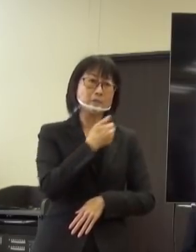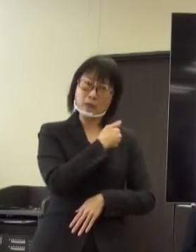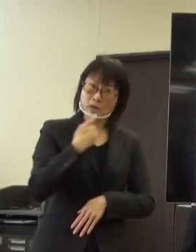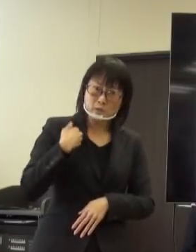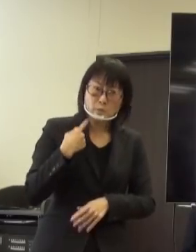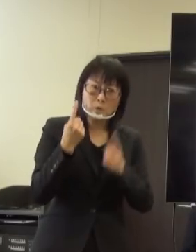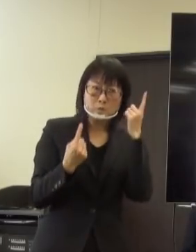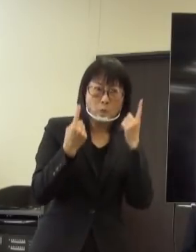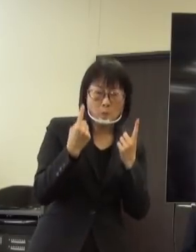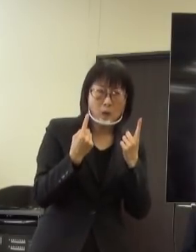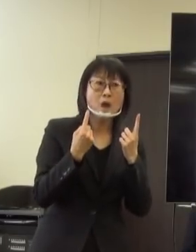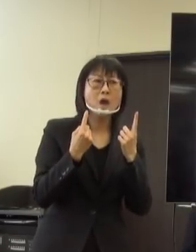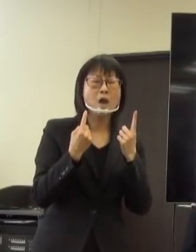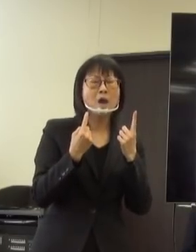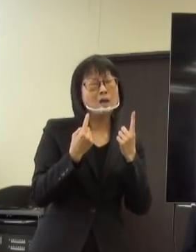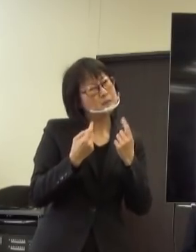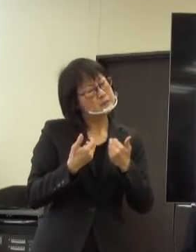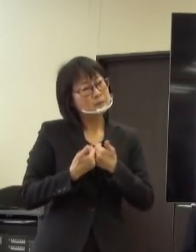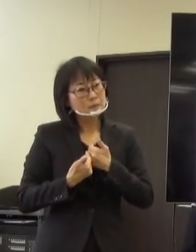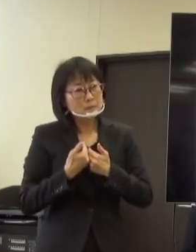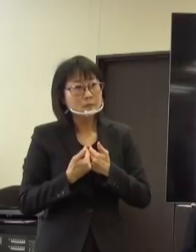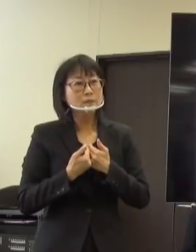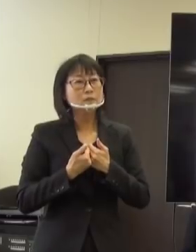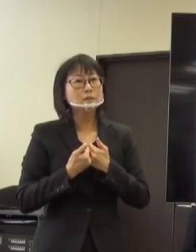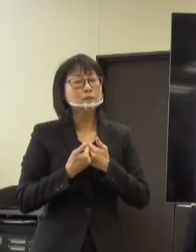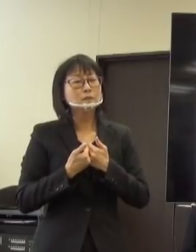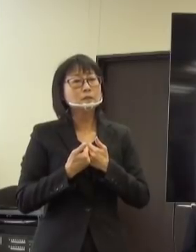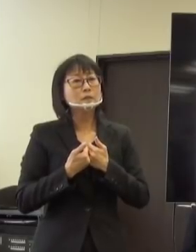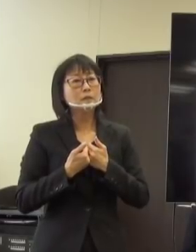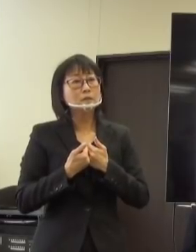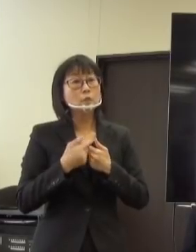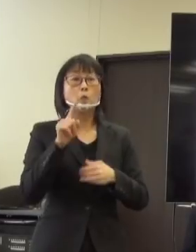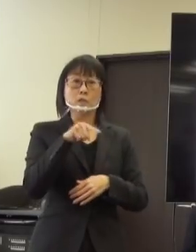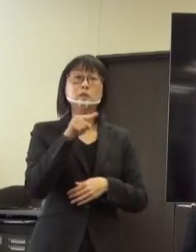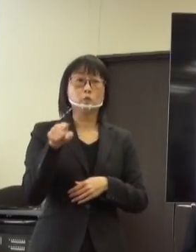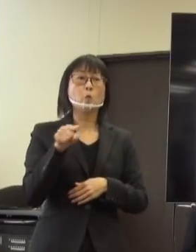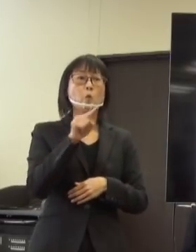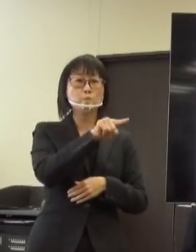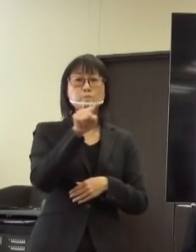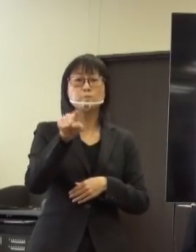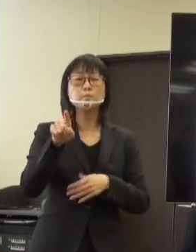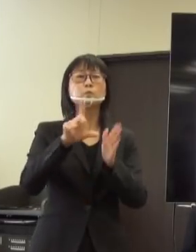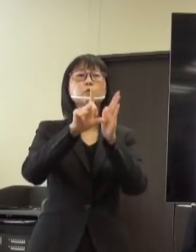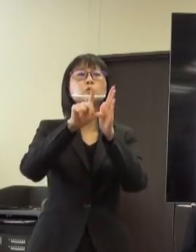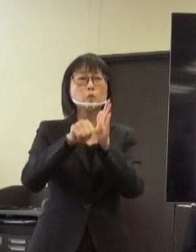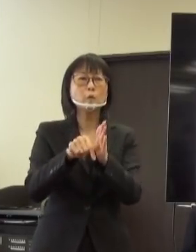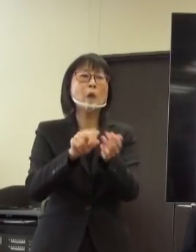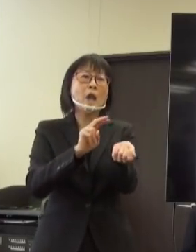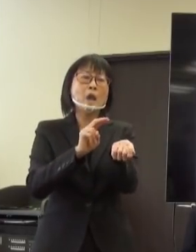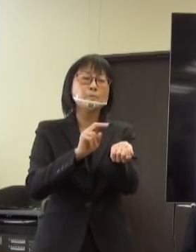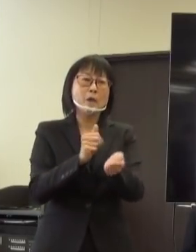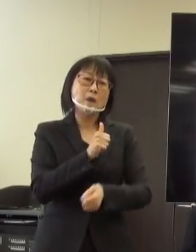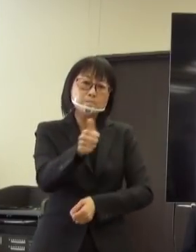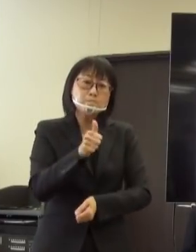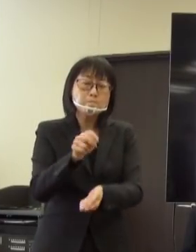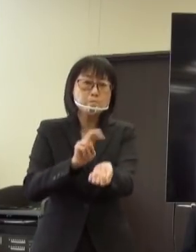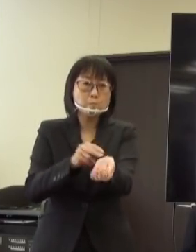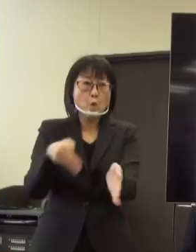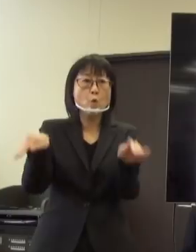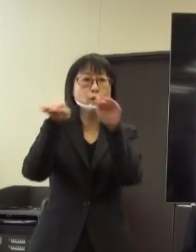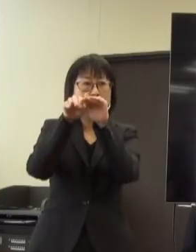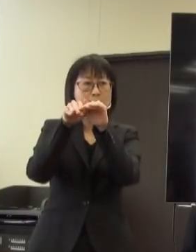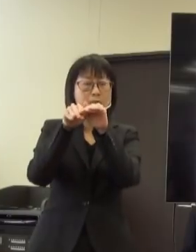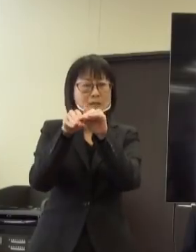まあ、症状があったりちょっと体調が優れないという方におきましては、まずはかかりつけの医のある方にはかかりつけの医療機